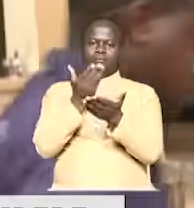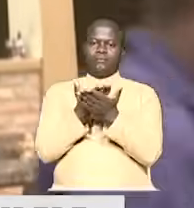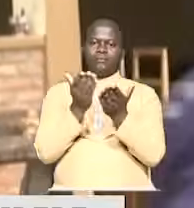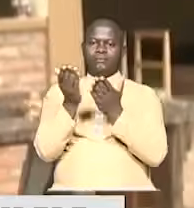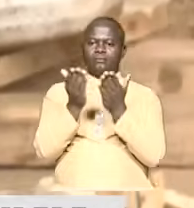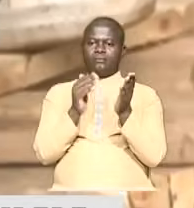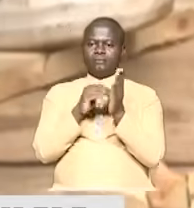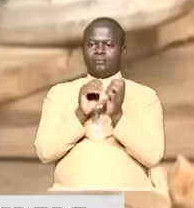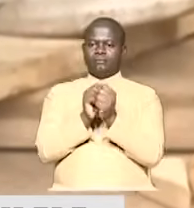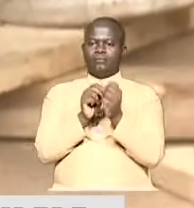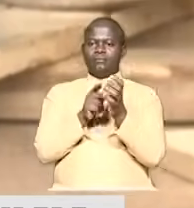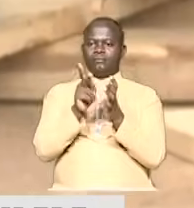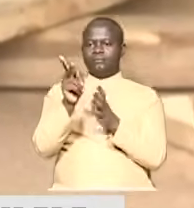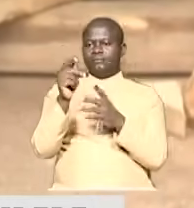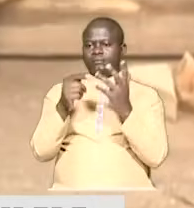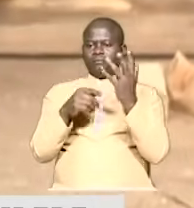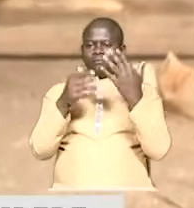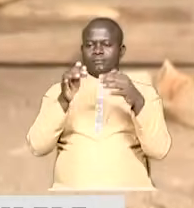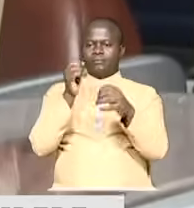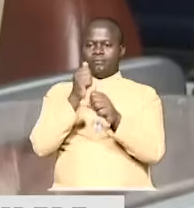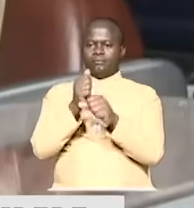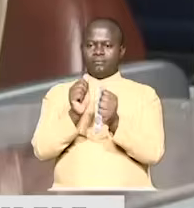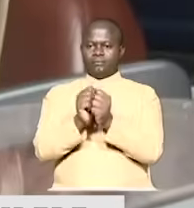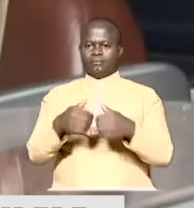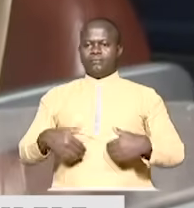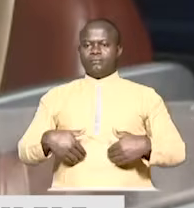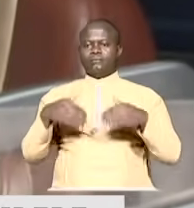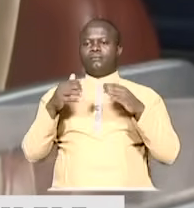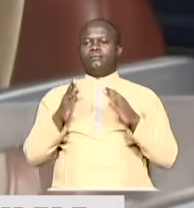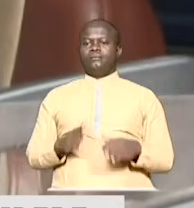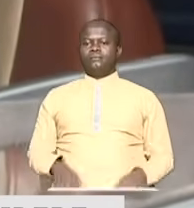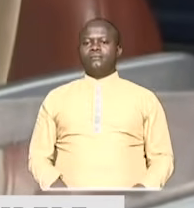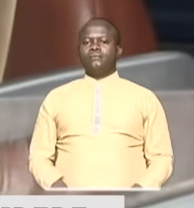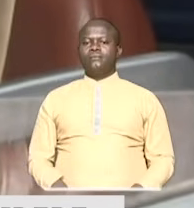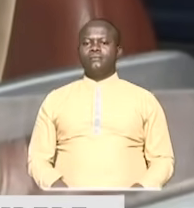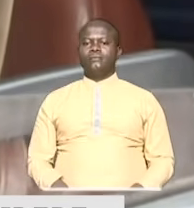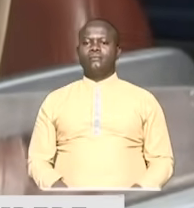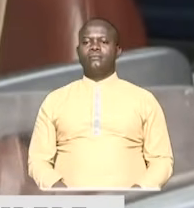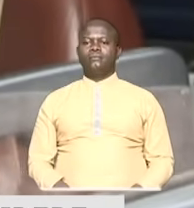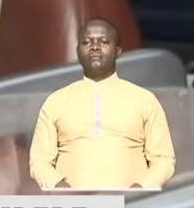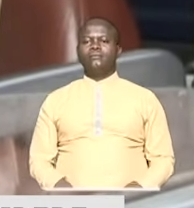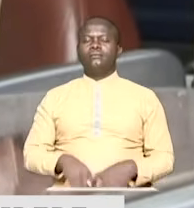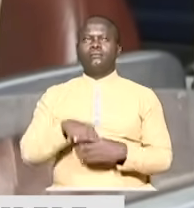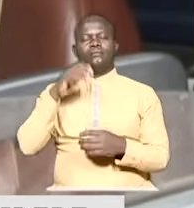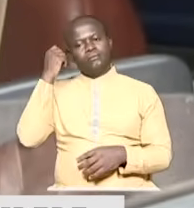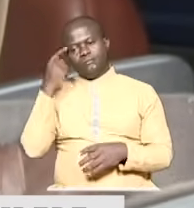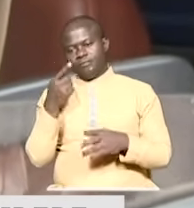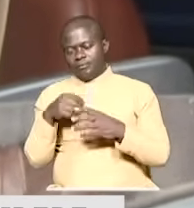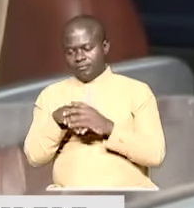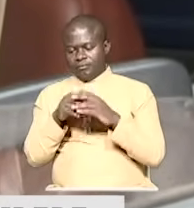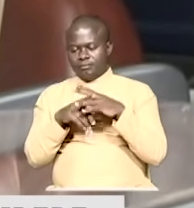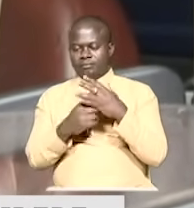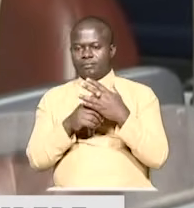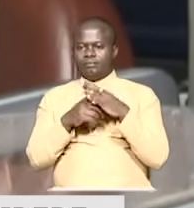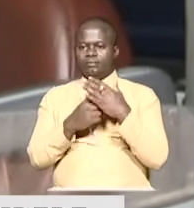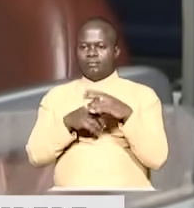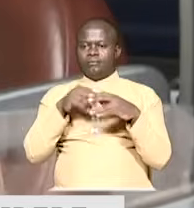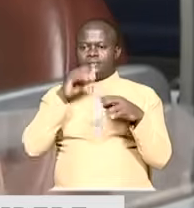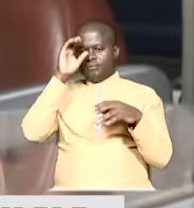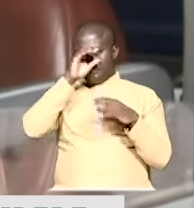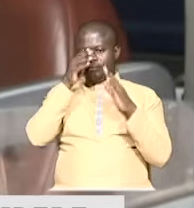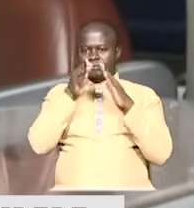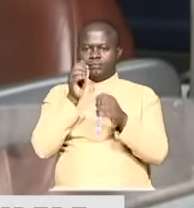serivisi no kugura ibimaze gukorwa n'urubyiruko. Gukanikisha urumva rero ntago ukiguhiga umuntu